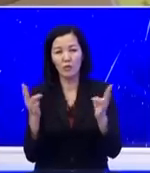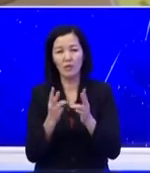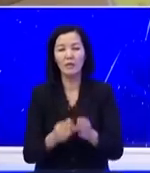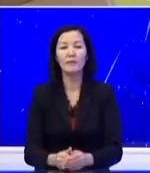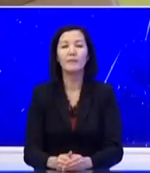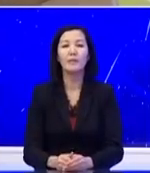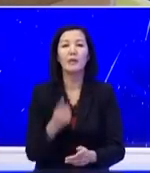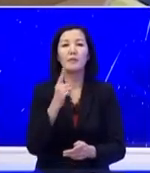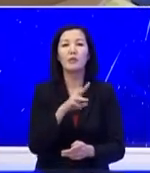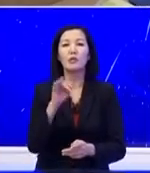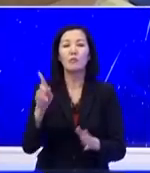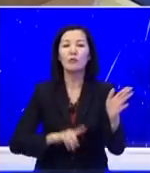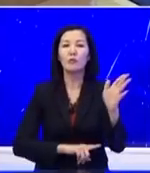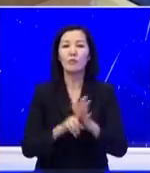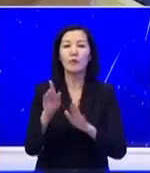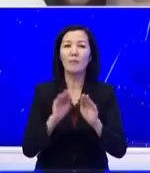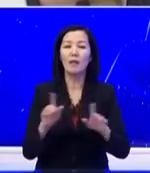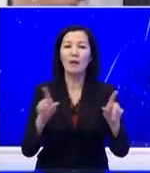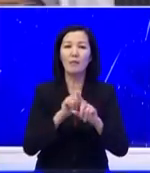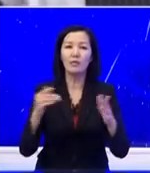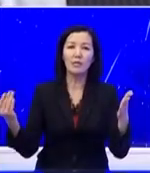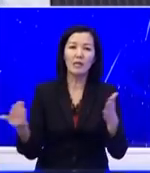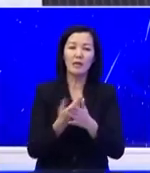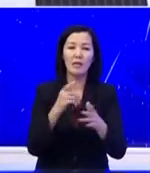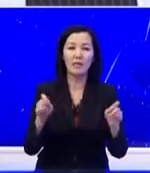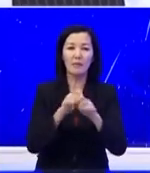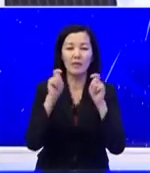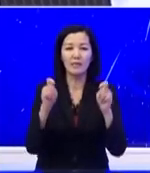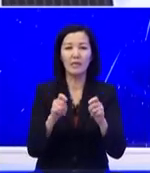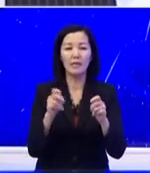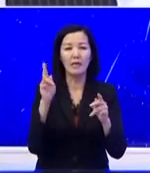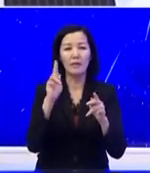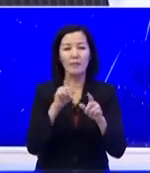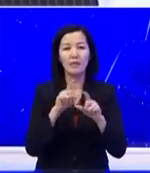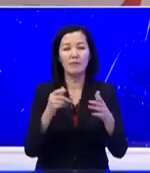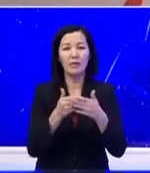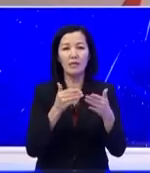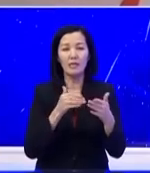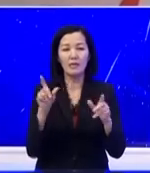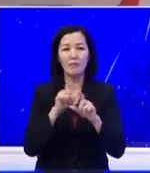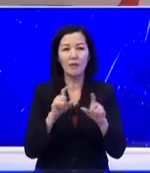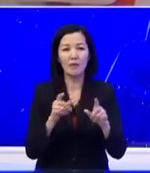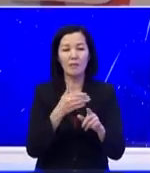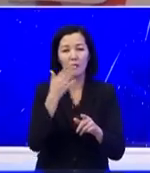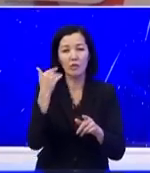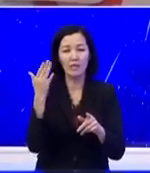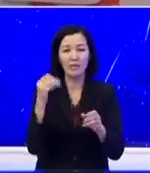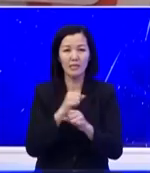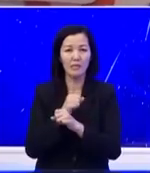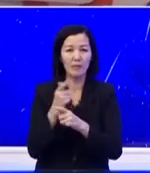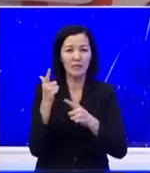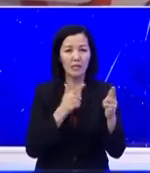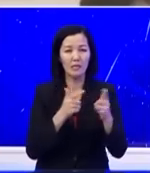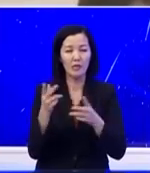Бірінші маусымнан бастап облыста балабақшалар жұмысын қайта бастайды. Ал мектепке дейінгі мекемелер жазғы демалысқа әзірленуі қажет. Осы